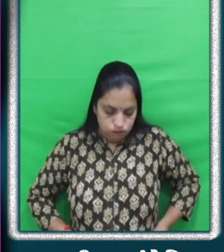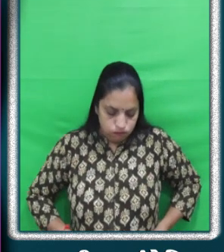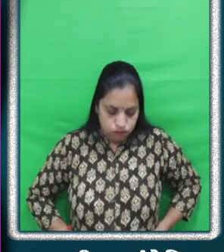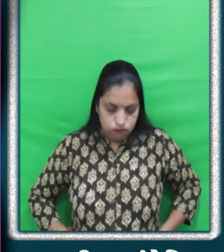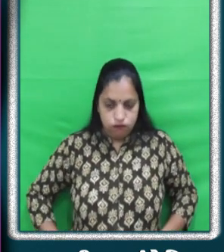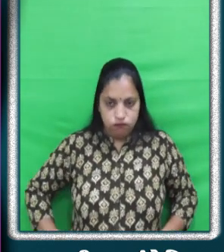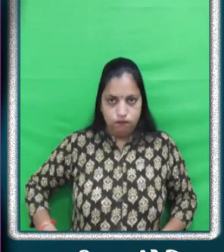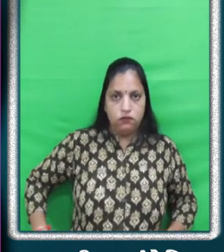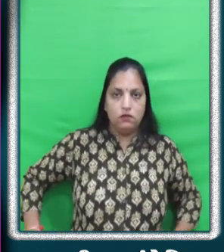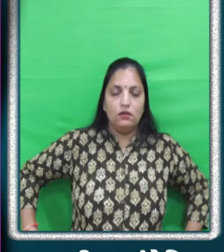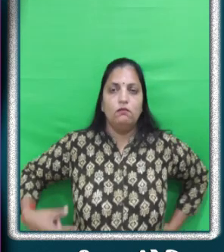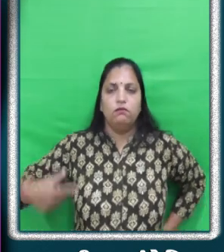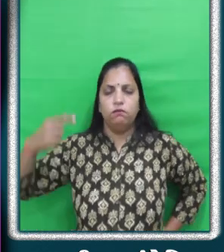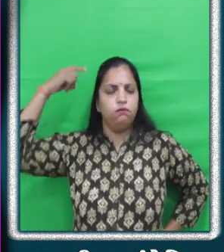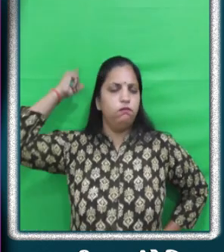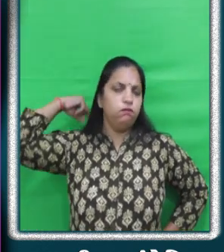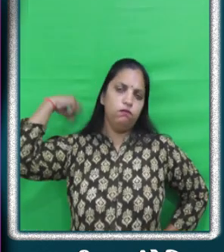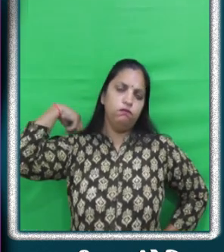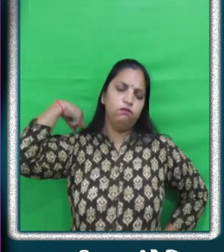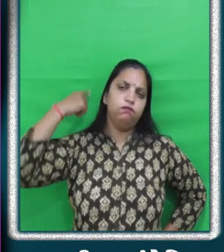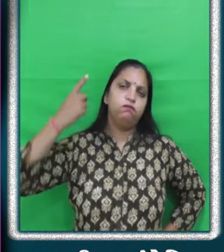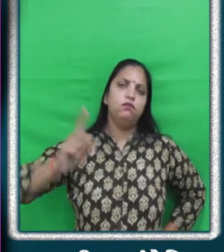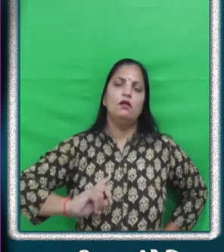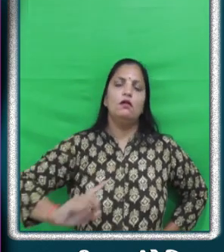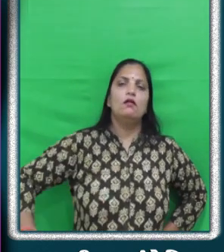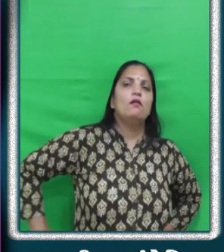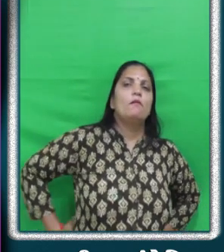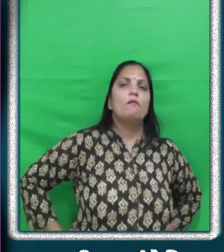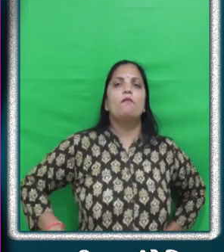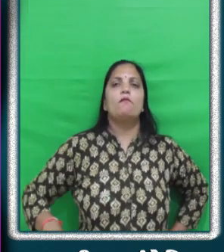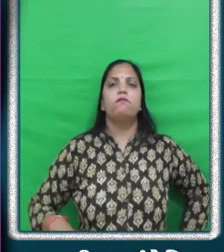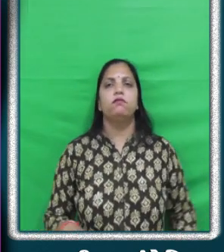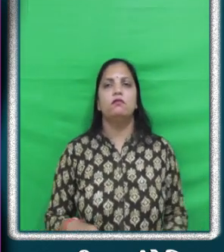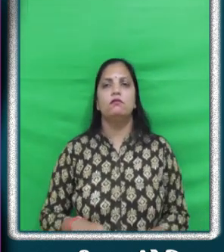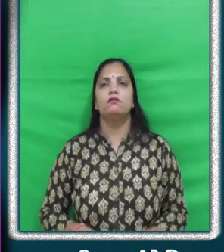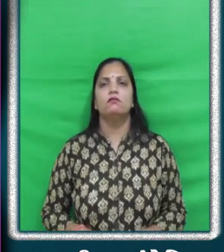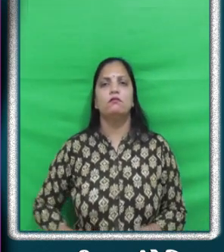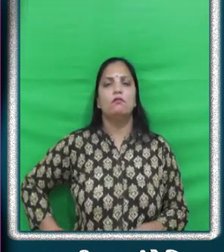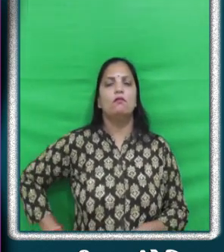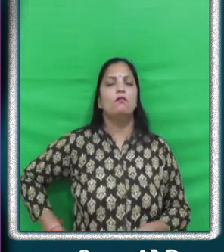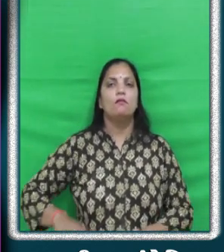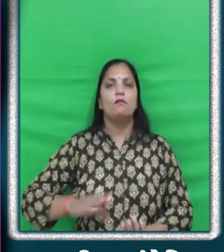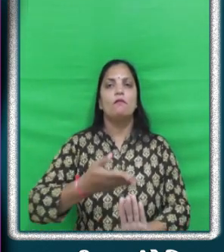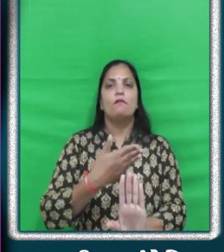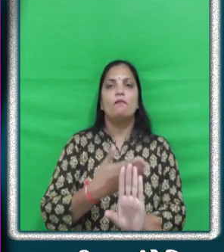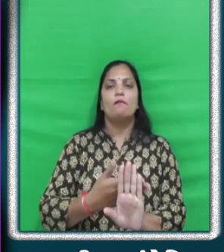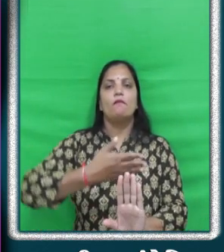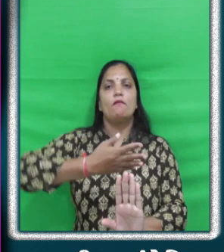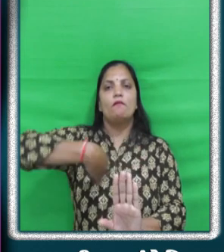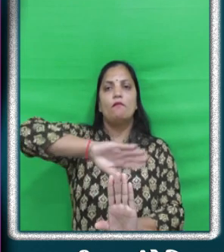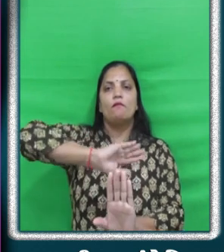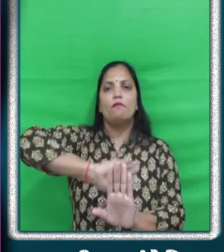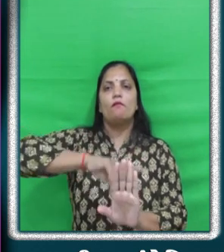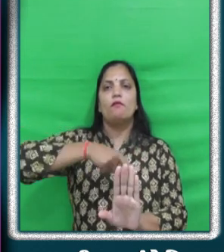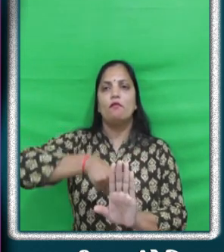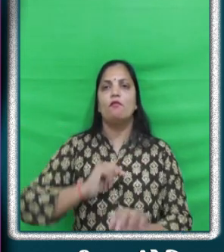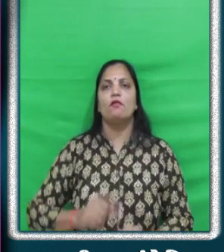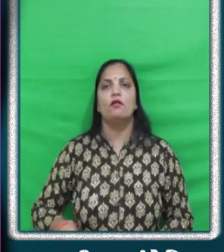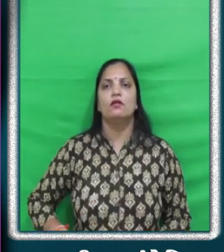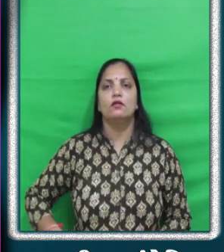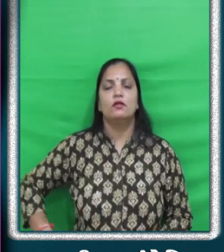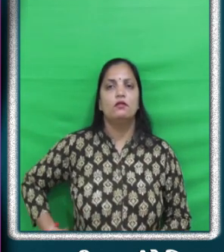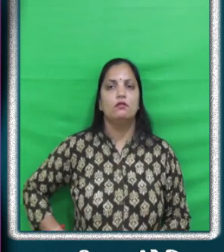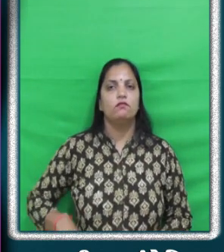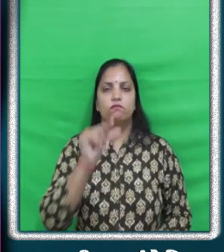છે, પાછળની તરફ કરોડરજ્જુ આવેલી છે, પાછળની તરફ તમે નોટિસ કરશો, તમને ખ્યાલ છે કરોડરજ્જુનું સ્થાન ક્યાં હોય, પાછળની તરફ. તો